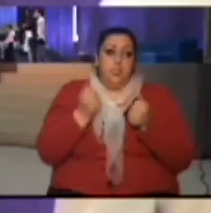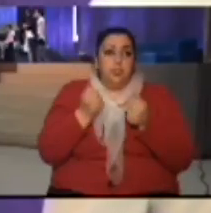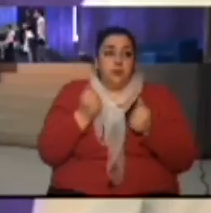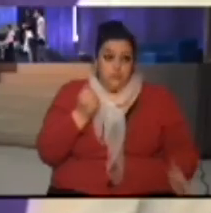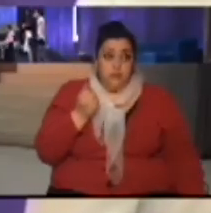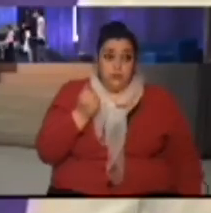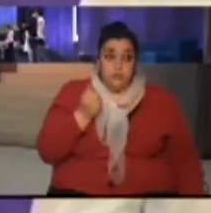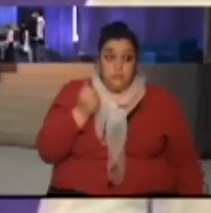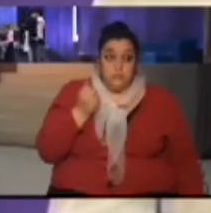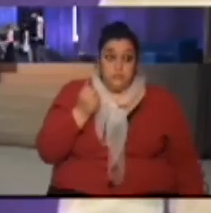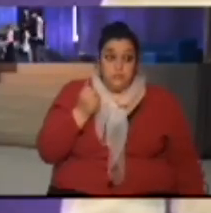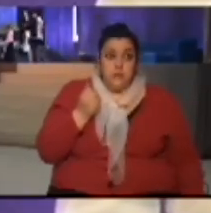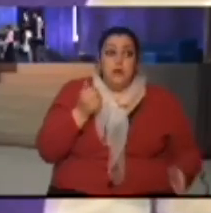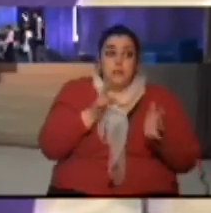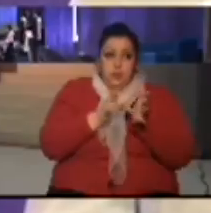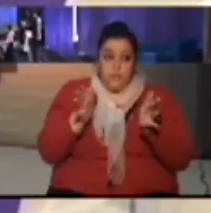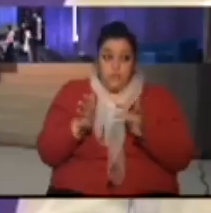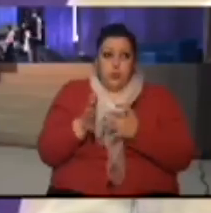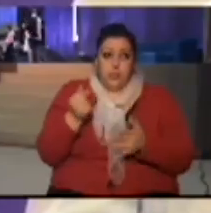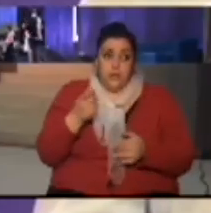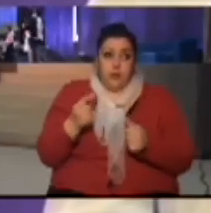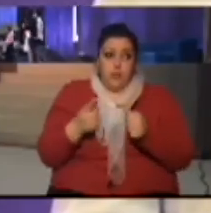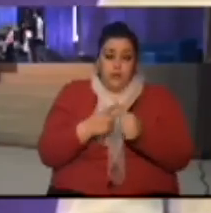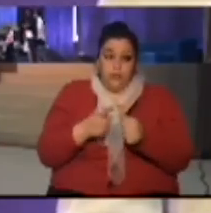Հիսուս Քրիստոսի անունով